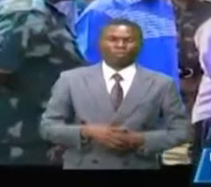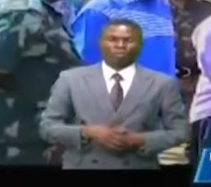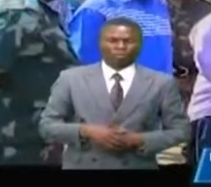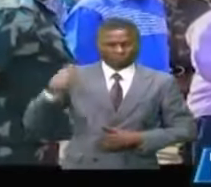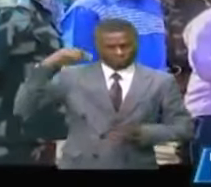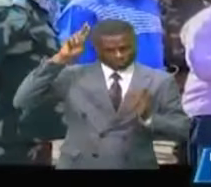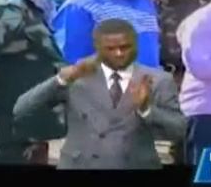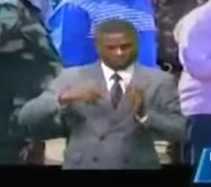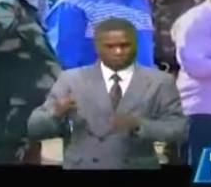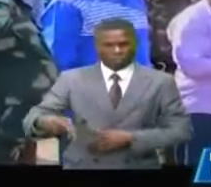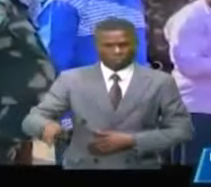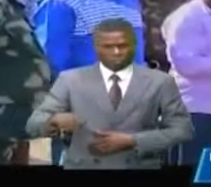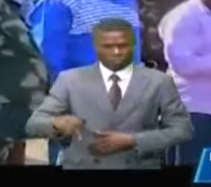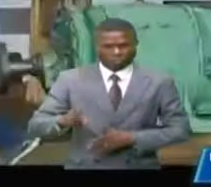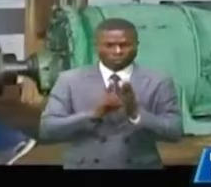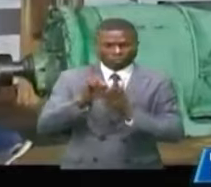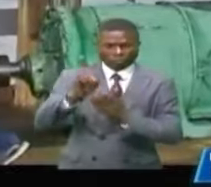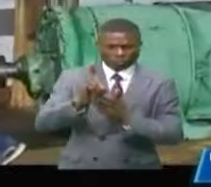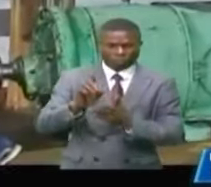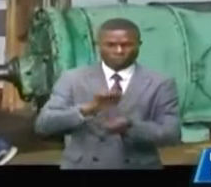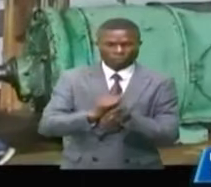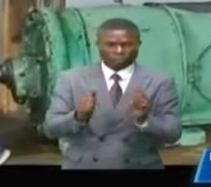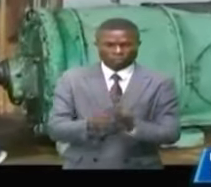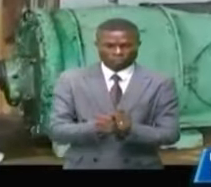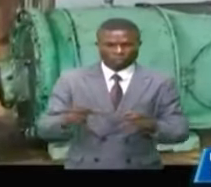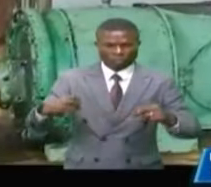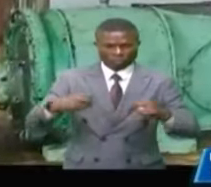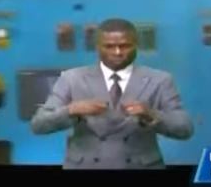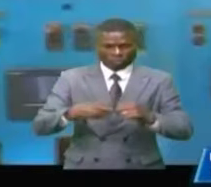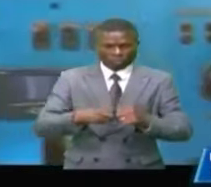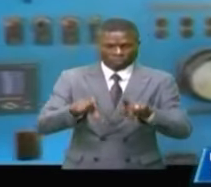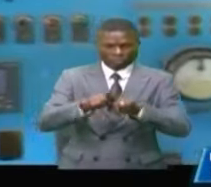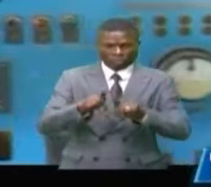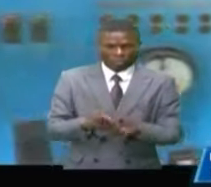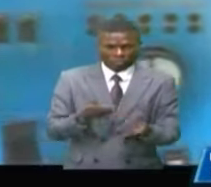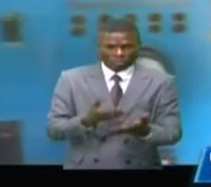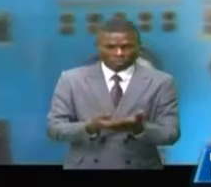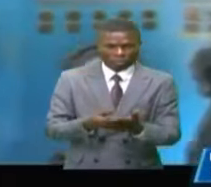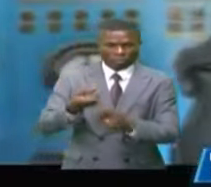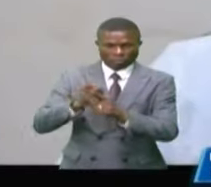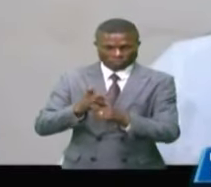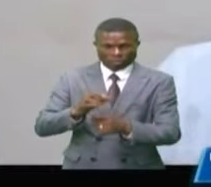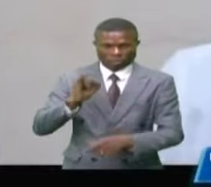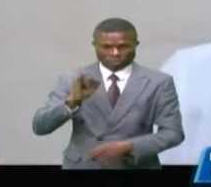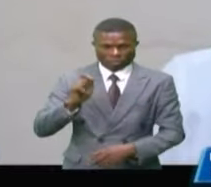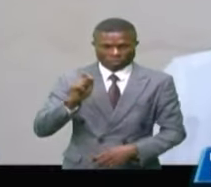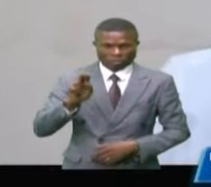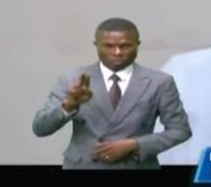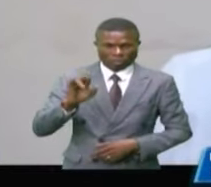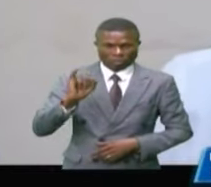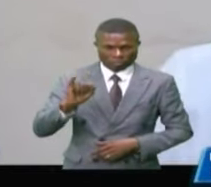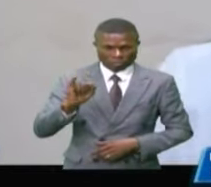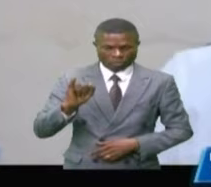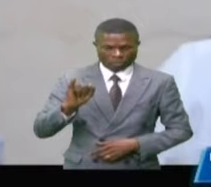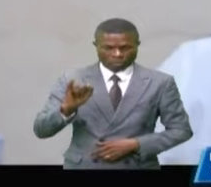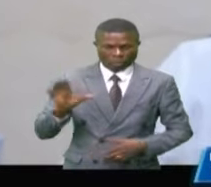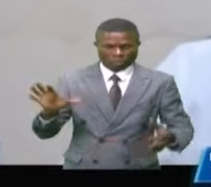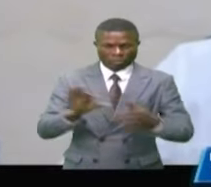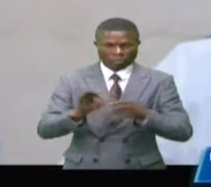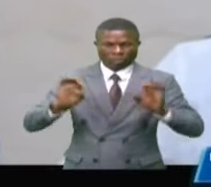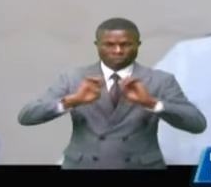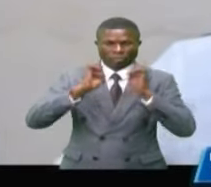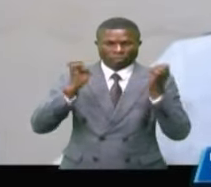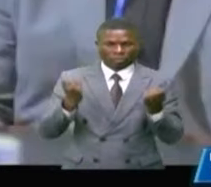gouvernement provincial dans le développement du secteur de l'énergie électrique en province de l'Ituri s'y joint